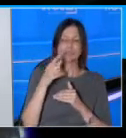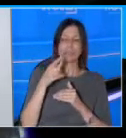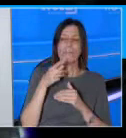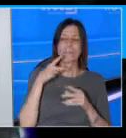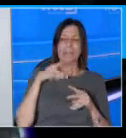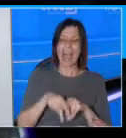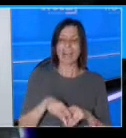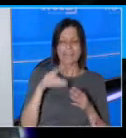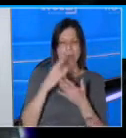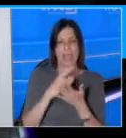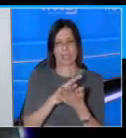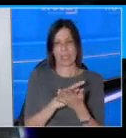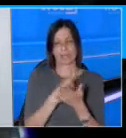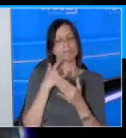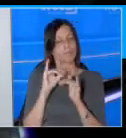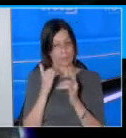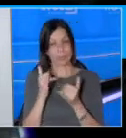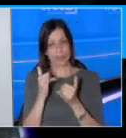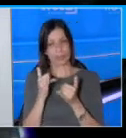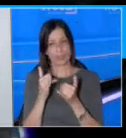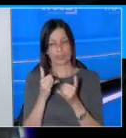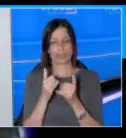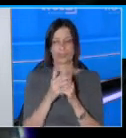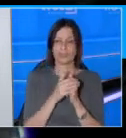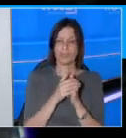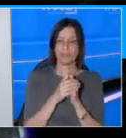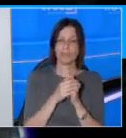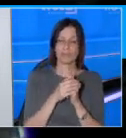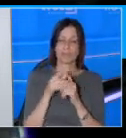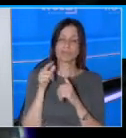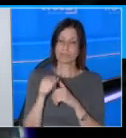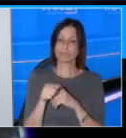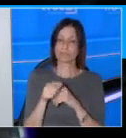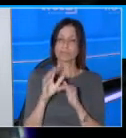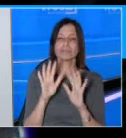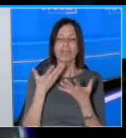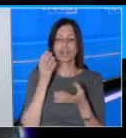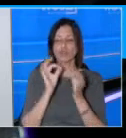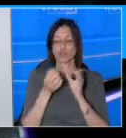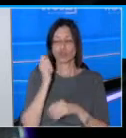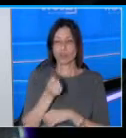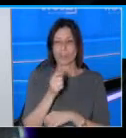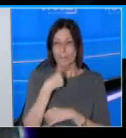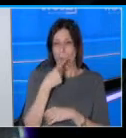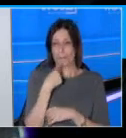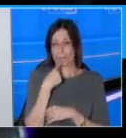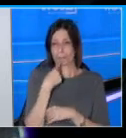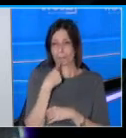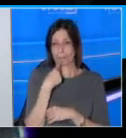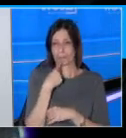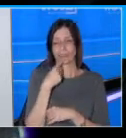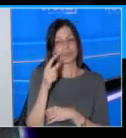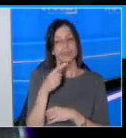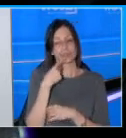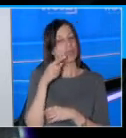שמתערב בחקיקה. נכון, נכון. וכאן בעצם מה שהשופטים אומרים זה שהם